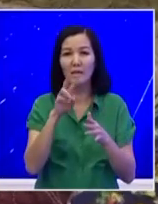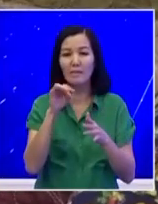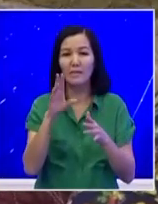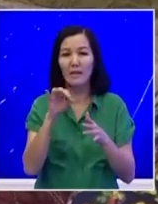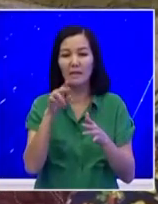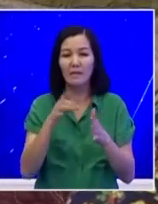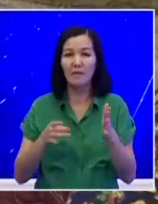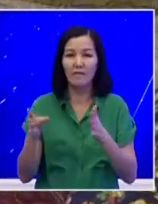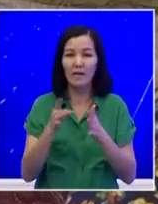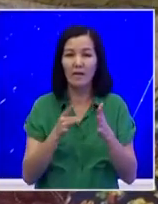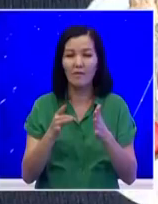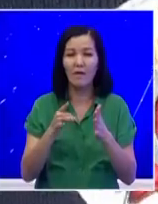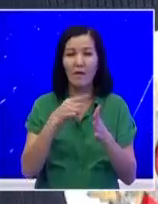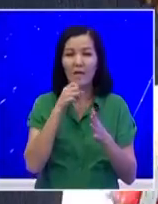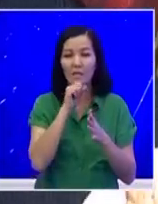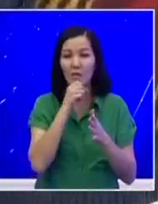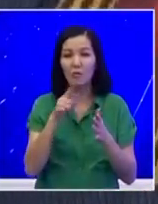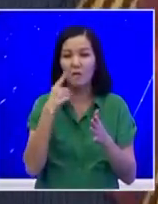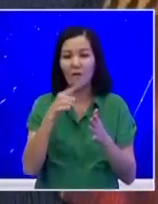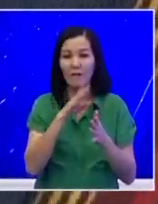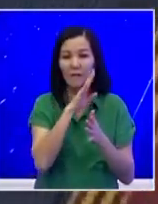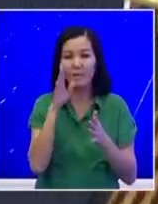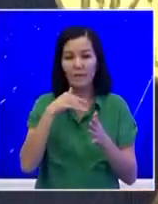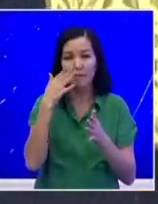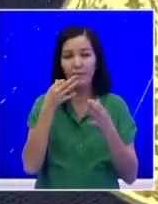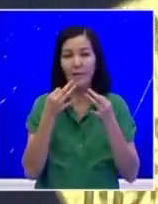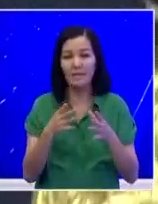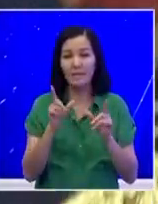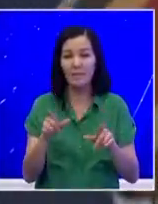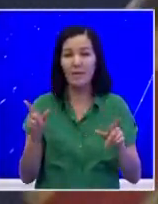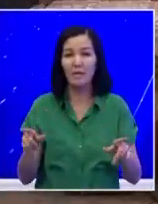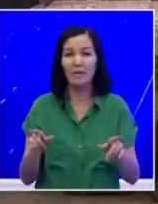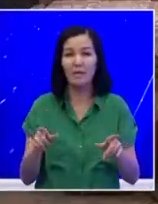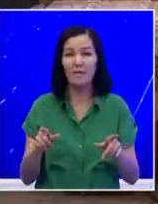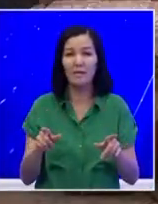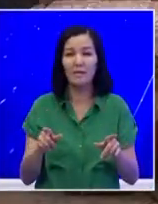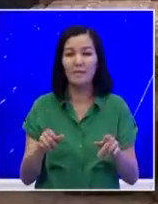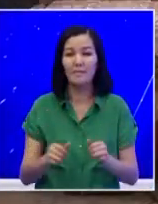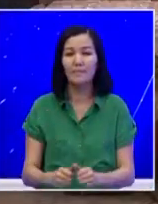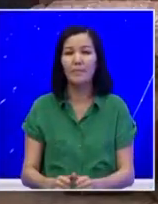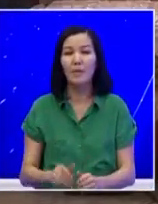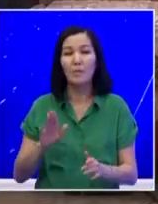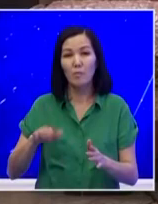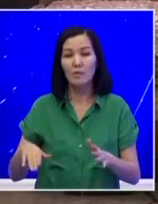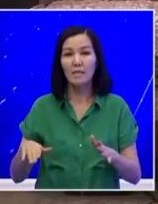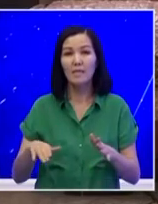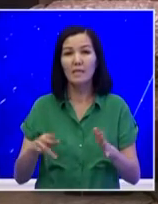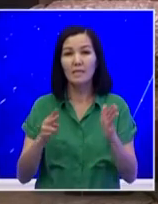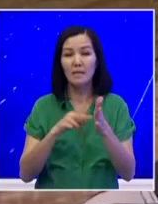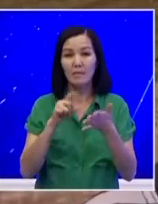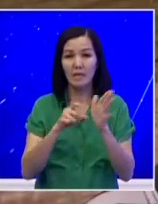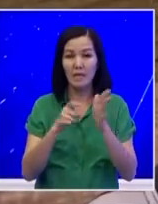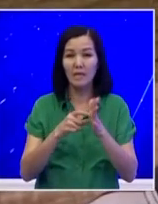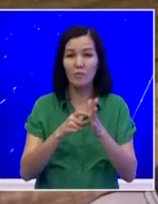Андреевского района. Со слов ветерана, его родители были простыми людьми. Отец портной, мать свекловичница. После окончания семилетки он